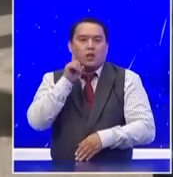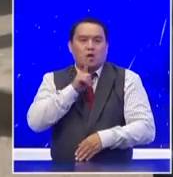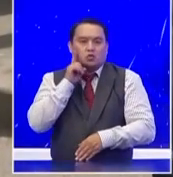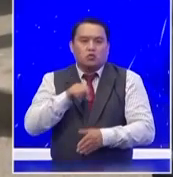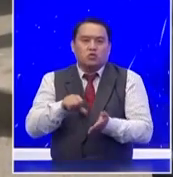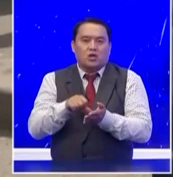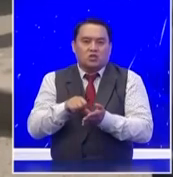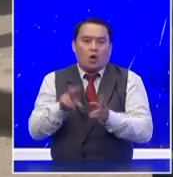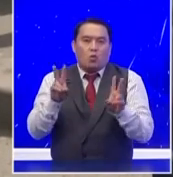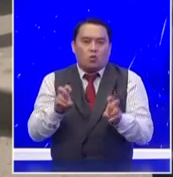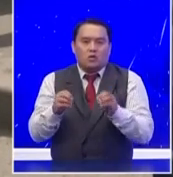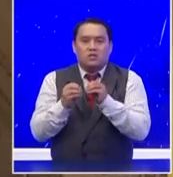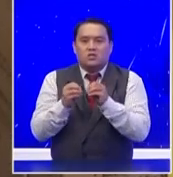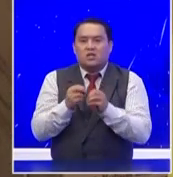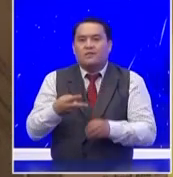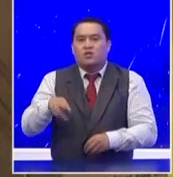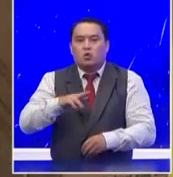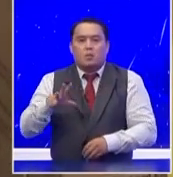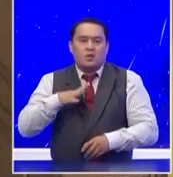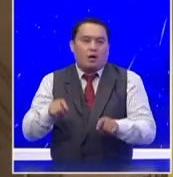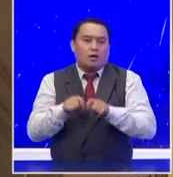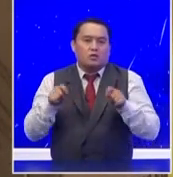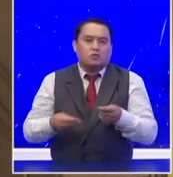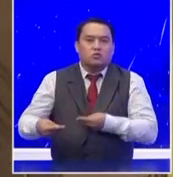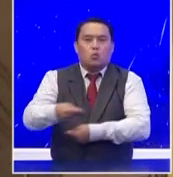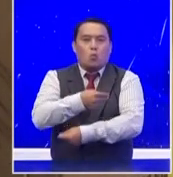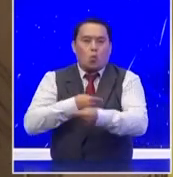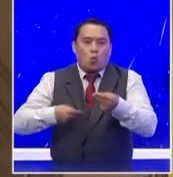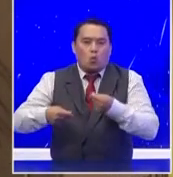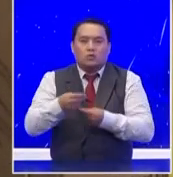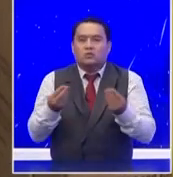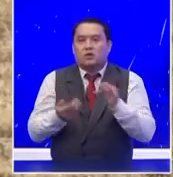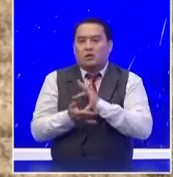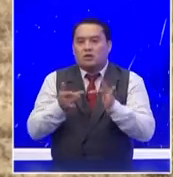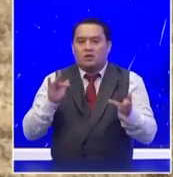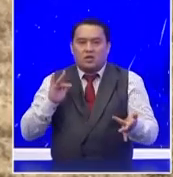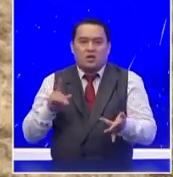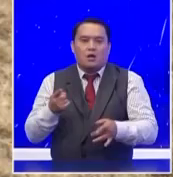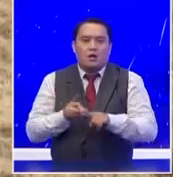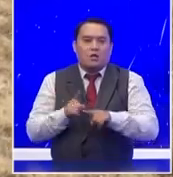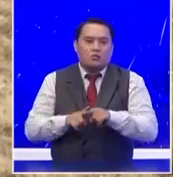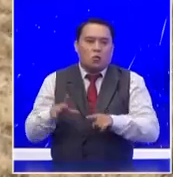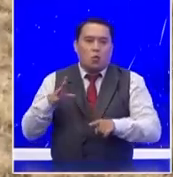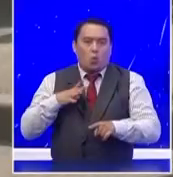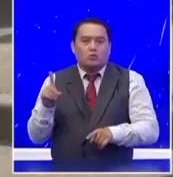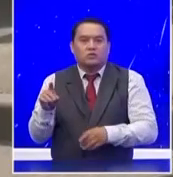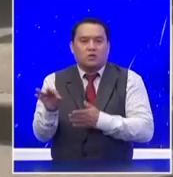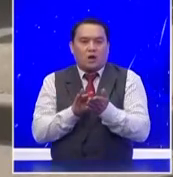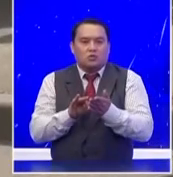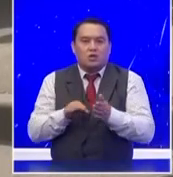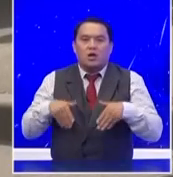представители молодежного крыла «Жас Отан». 10 июля им был открыт сбор средств на просторах интернета. На отклик сразу